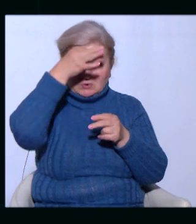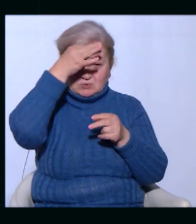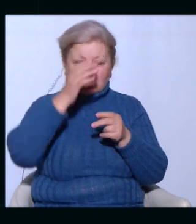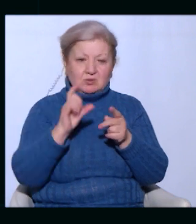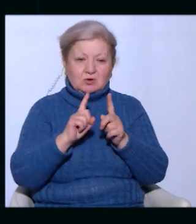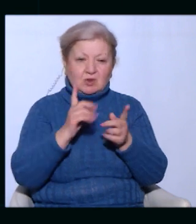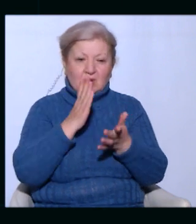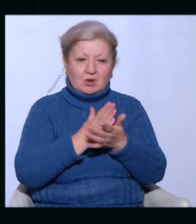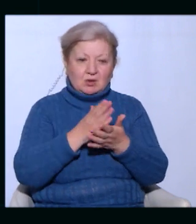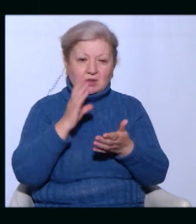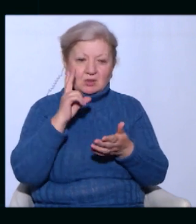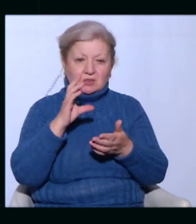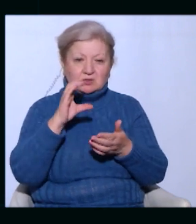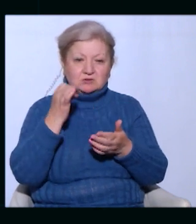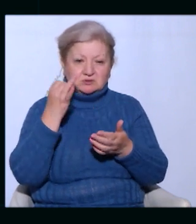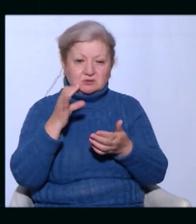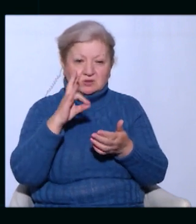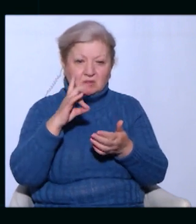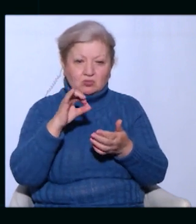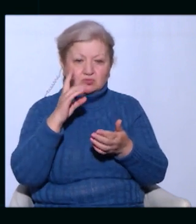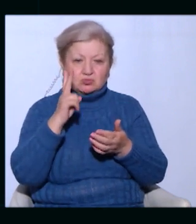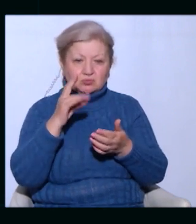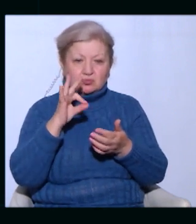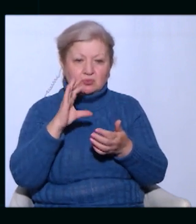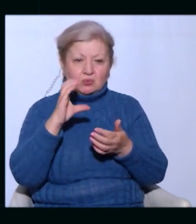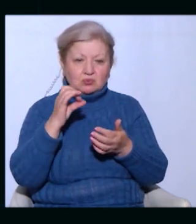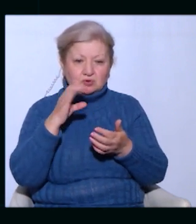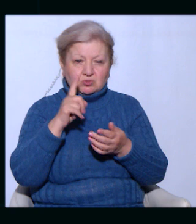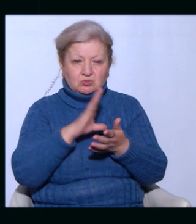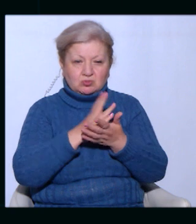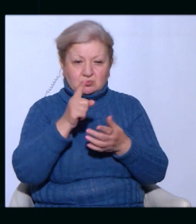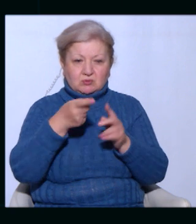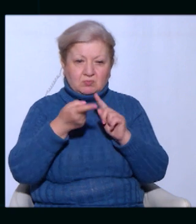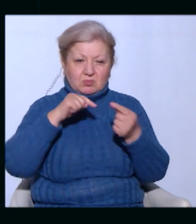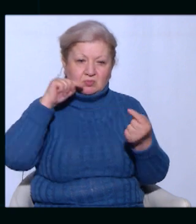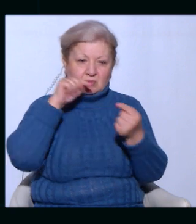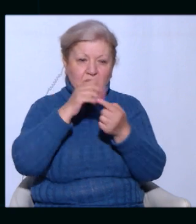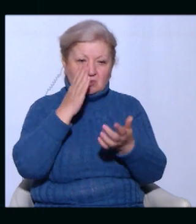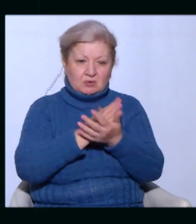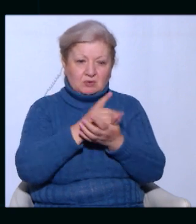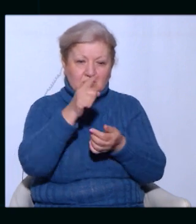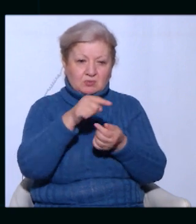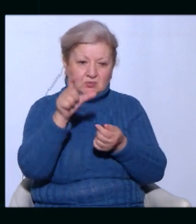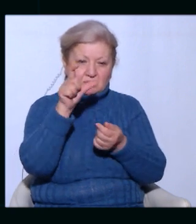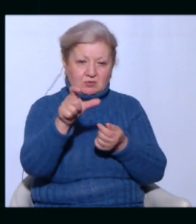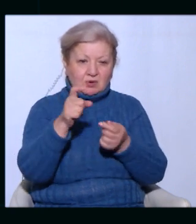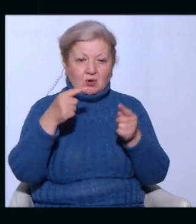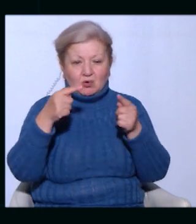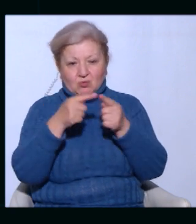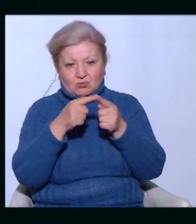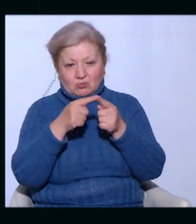და კოსინუსი. ეს არის კუთხის მოპირდაპირე კათეტის შეფარდება ჰიპოტენუზასთან სინუსია, ხოლო